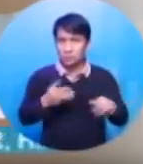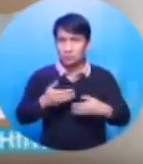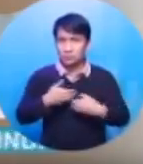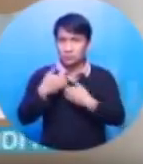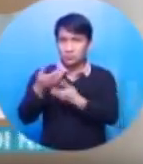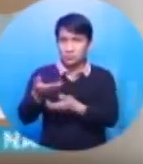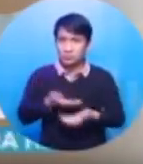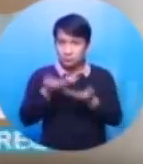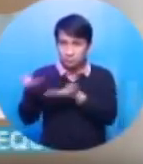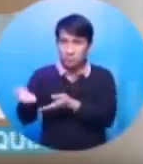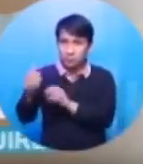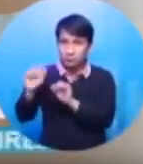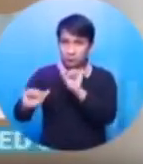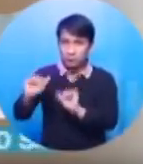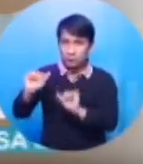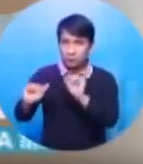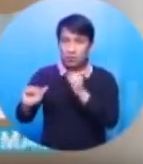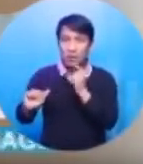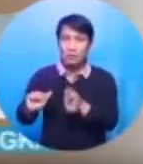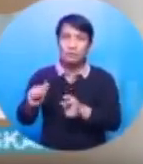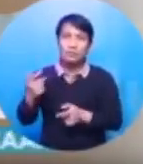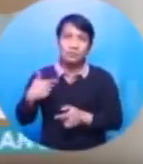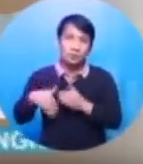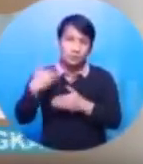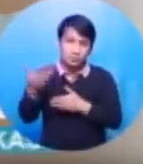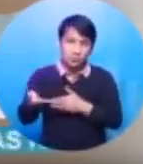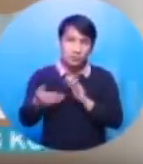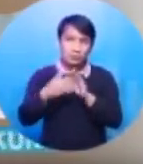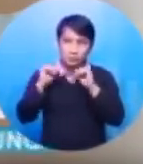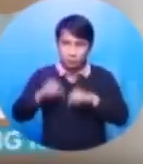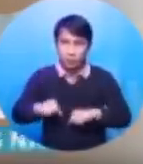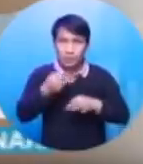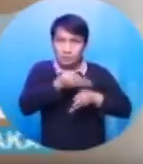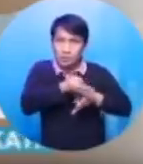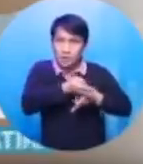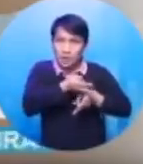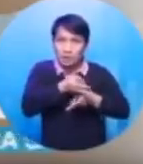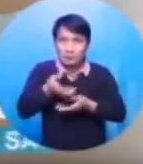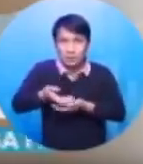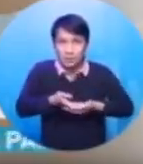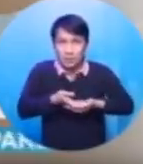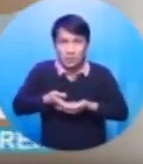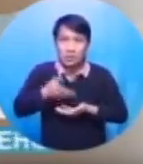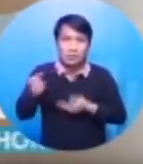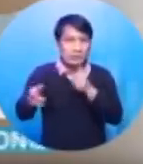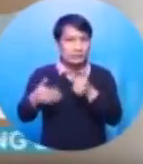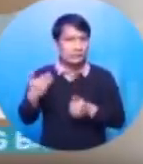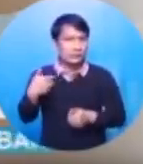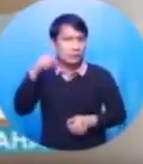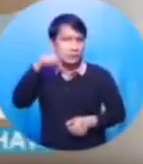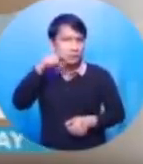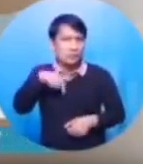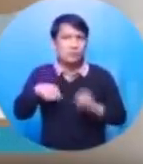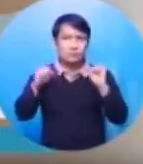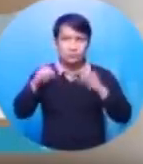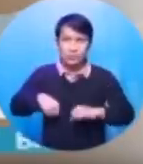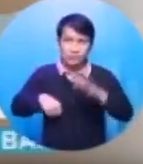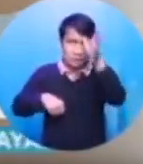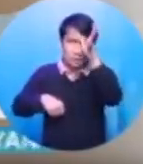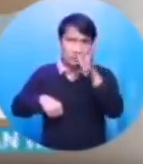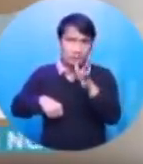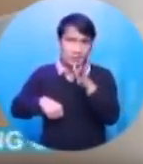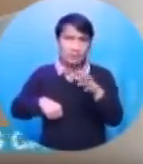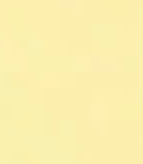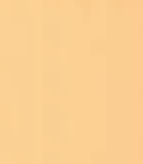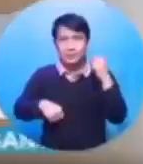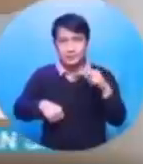Ma'am Regina, o gagawin ng assessment kung meron ka bang next of kin na pwedeng mag-alaga niyan. It doesn't have to be your sister. Pwede nanay mo, tatay mo, tito mo,